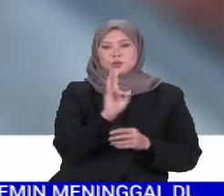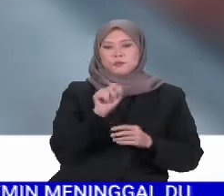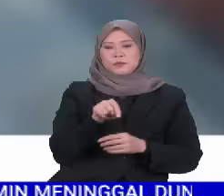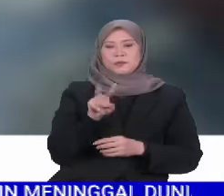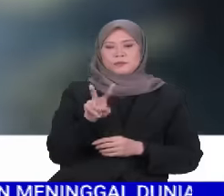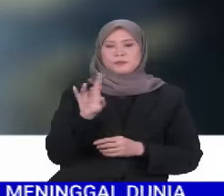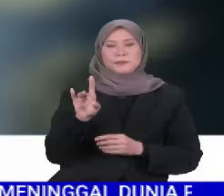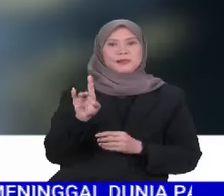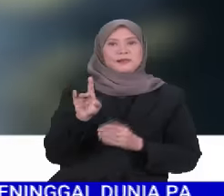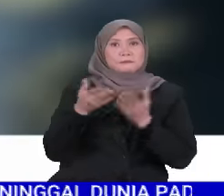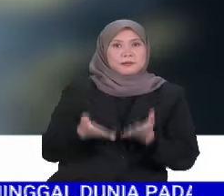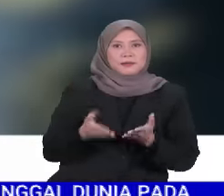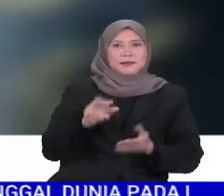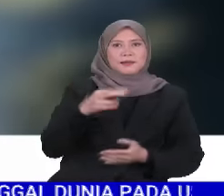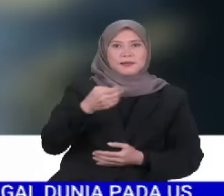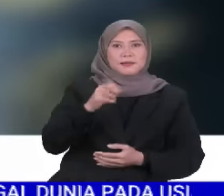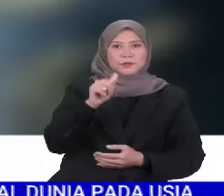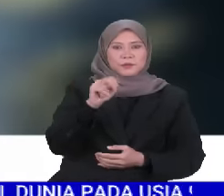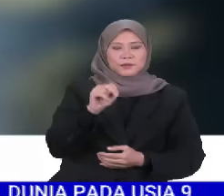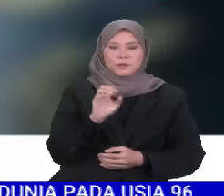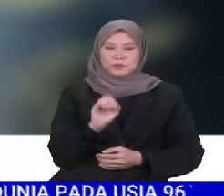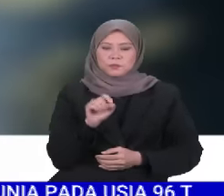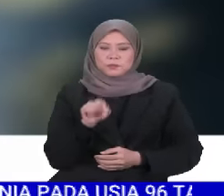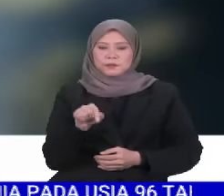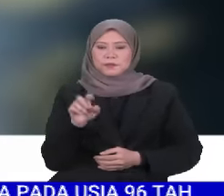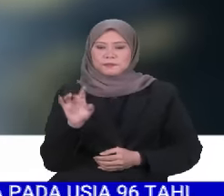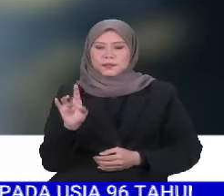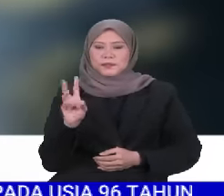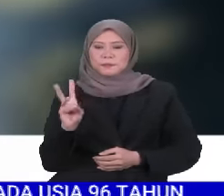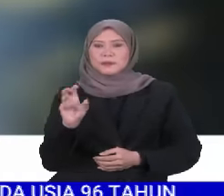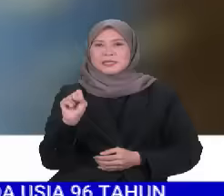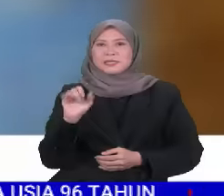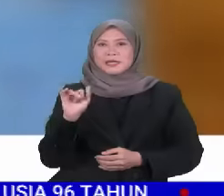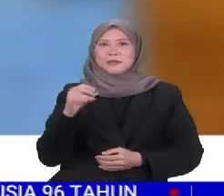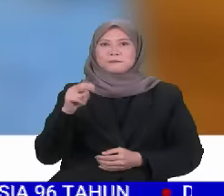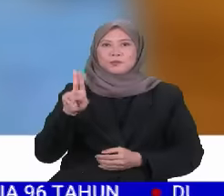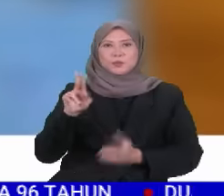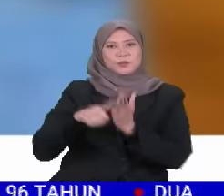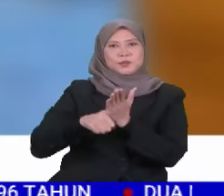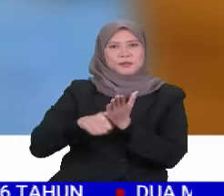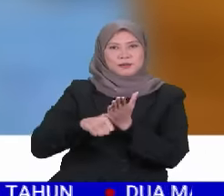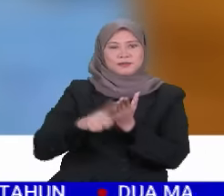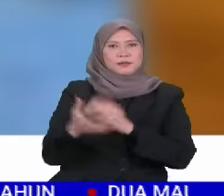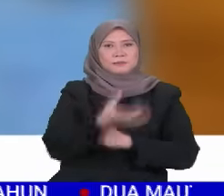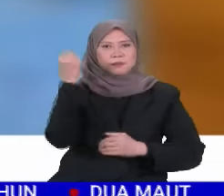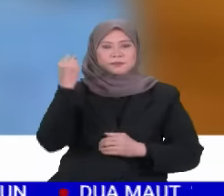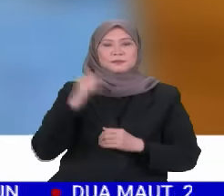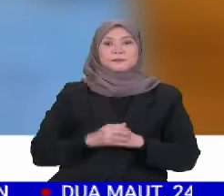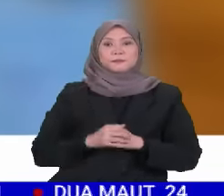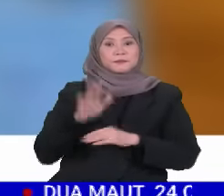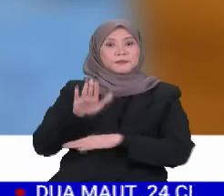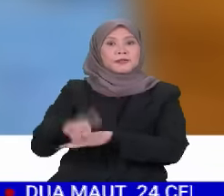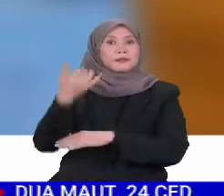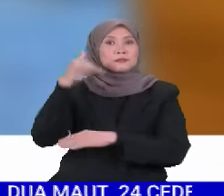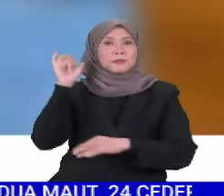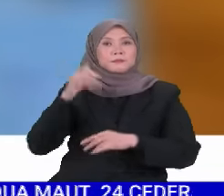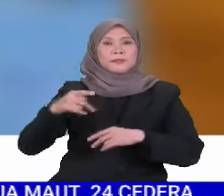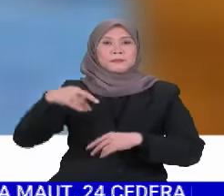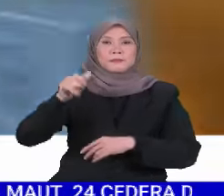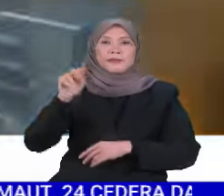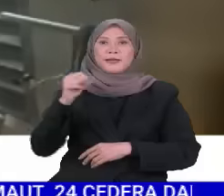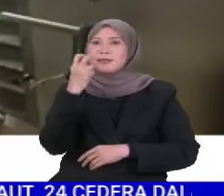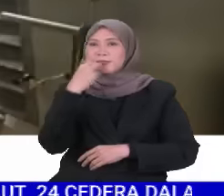28 gram heroin dan kosong berpuluhan 86 gram sabu di rampas pada operasi petang semalam di pekandar